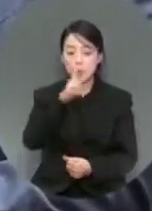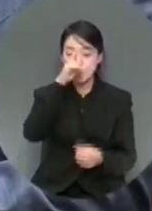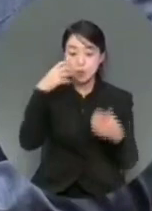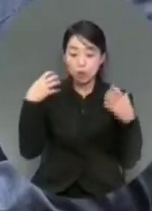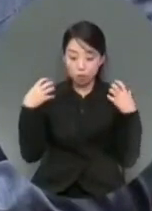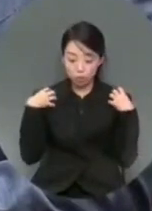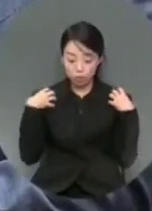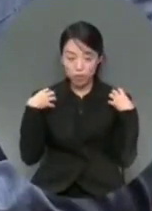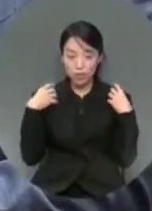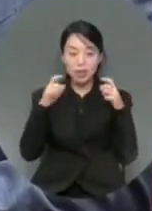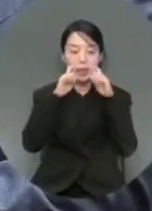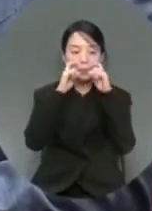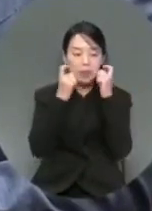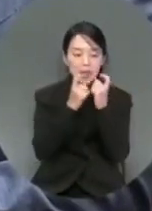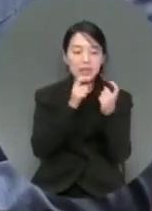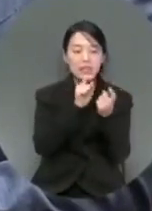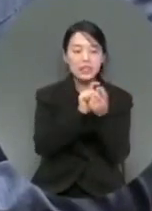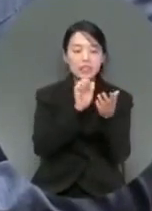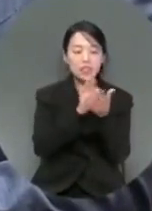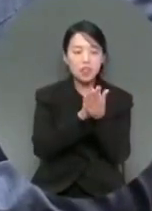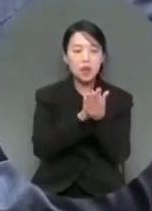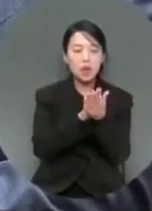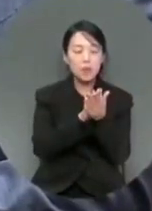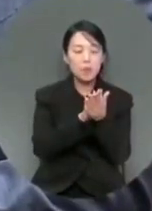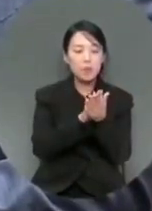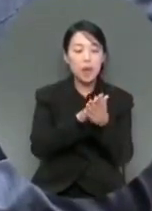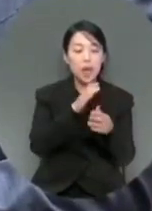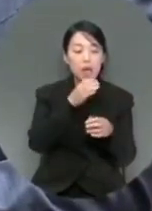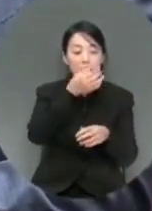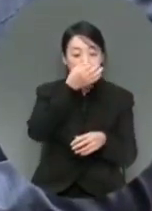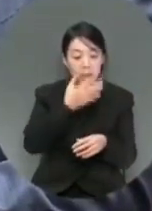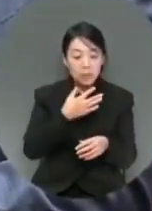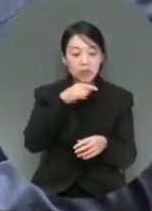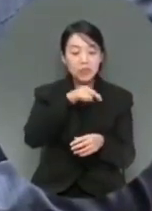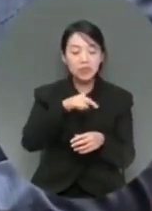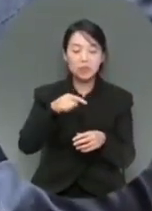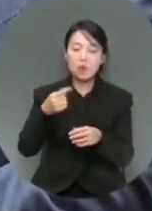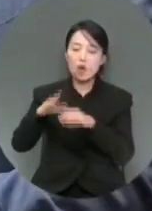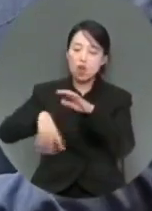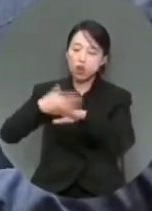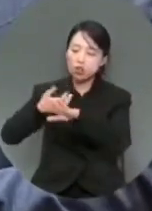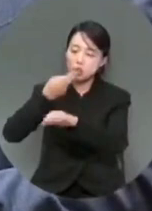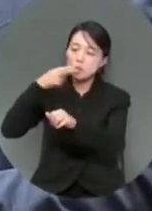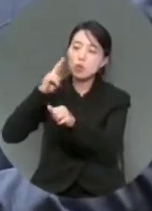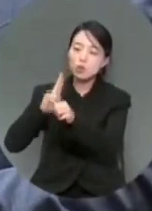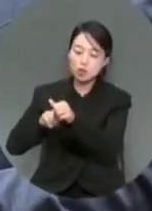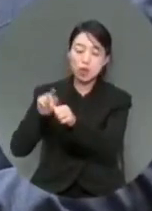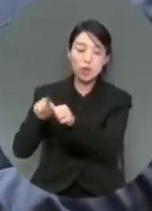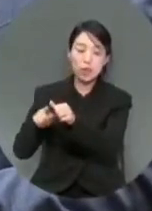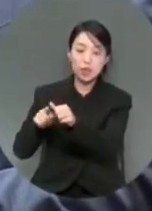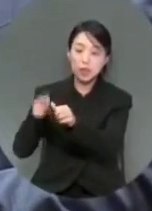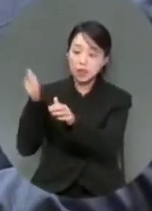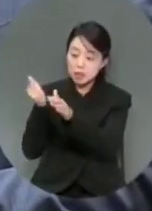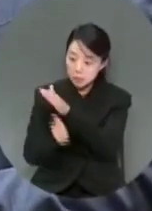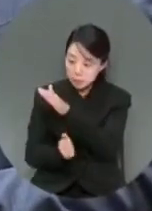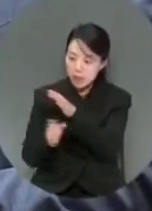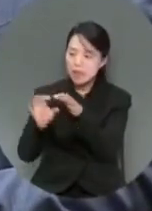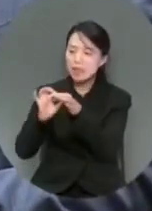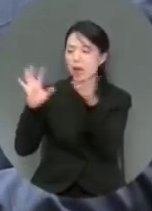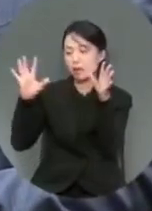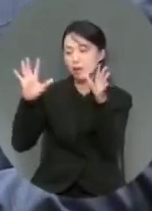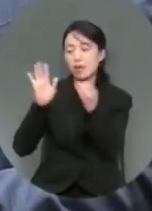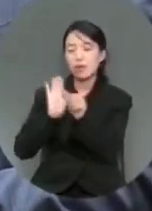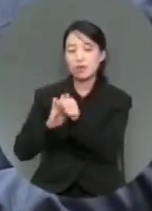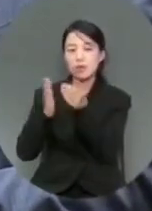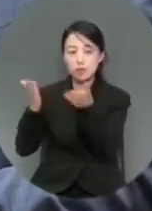민간이 직접적으로 하기 어려운 그런 부분에 관해서 혁신적 도전적 연구를 하는데 실패가 있더라도 지원해야 된다 그런 생각을